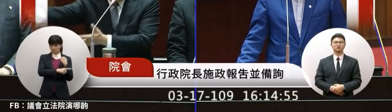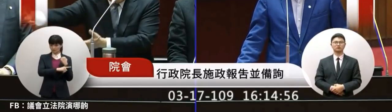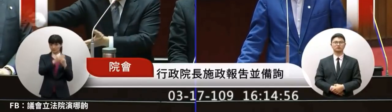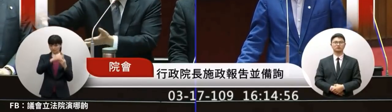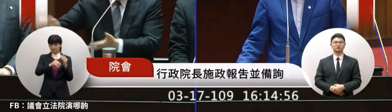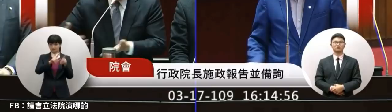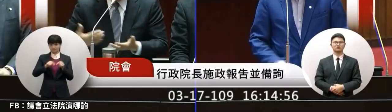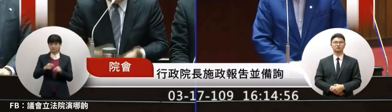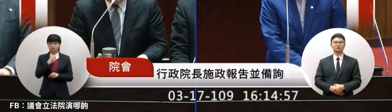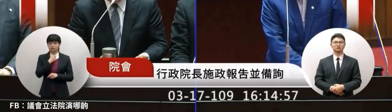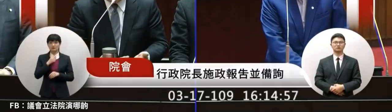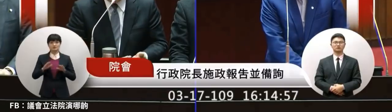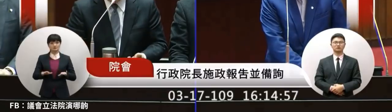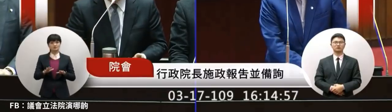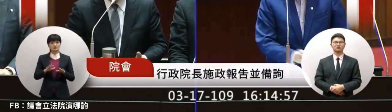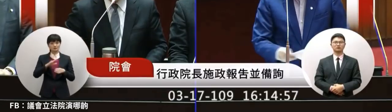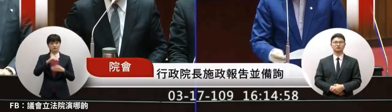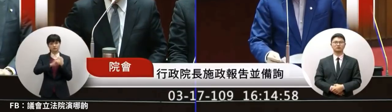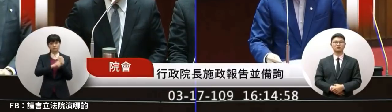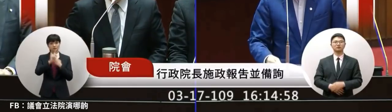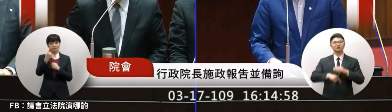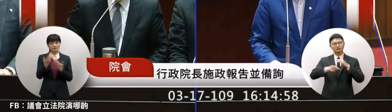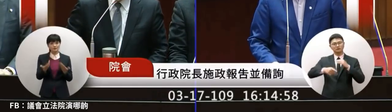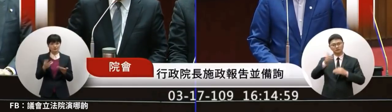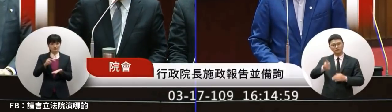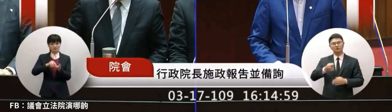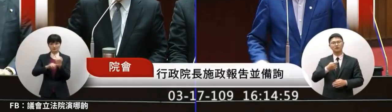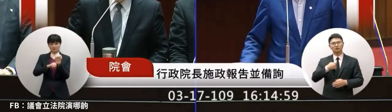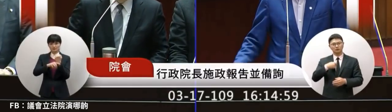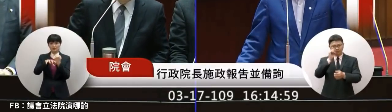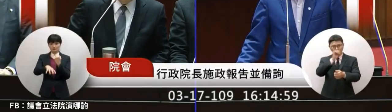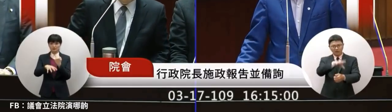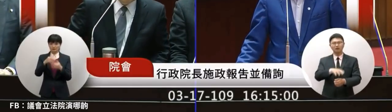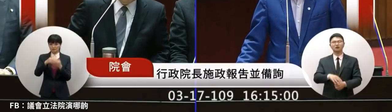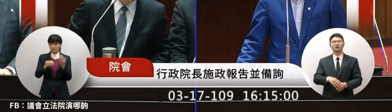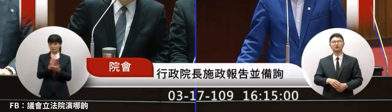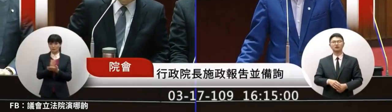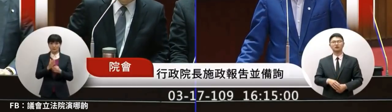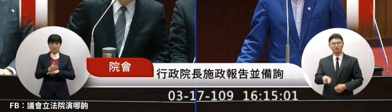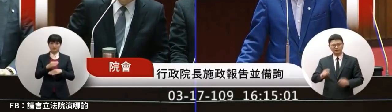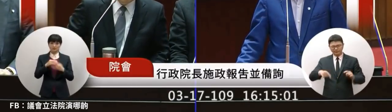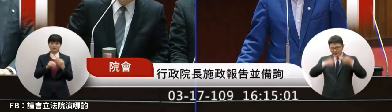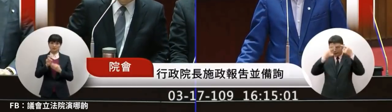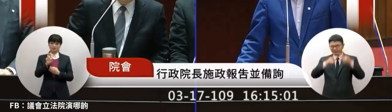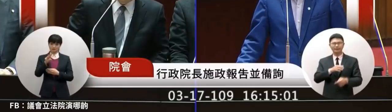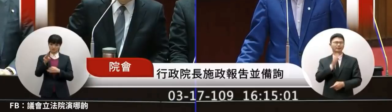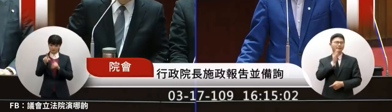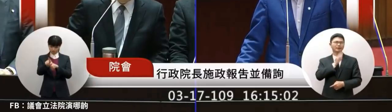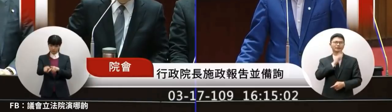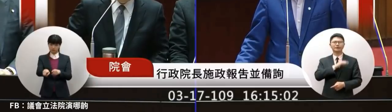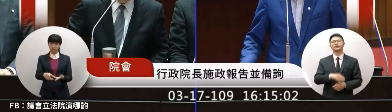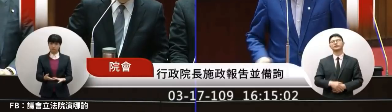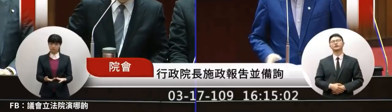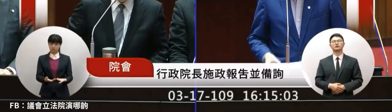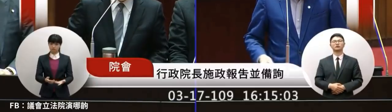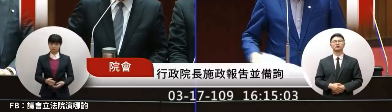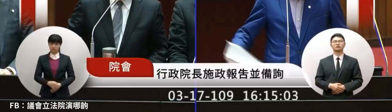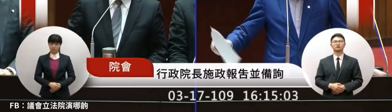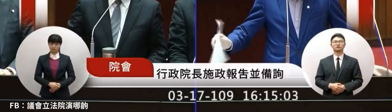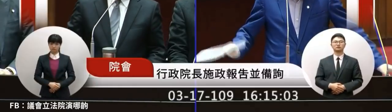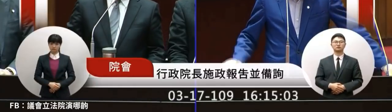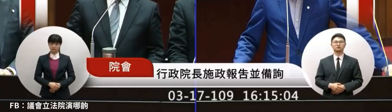是宪法二十三条规定的啊。 院长，我给你建议啦，不要去做斗鸡啦，好吗？